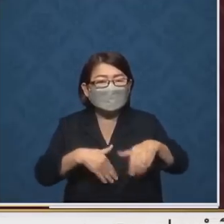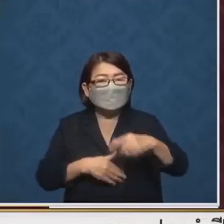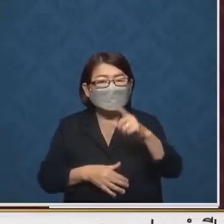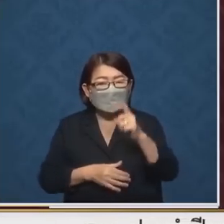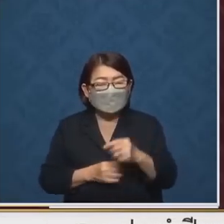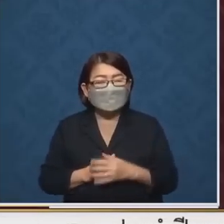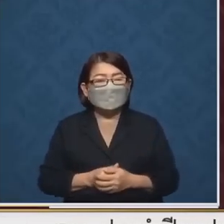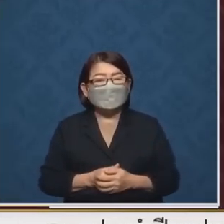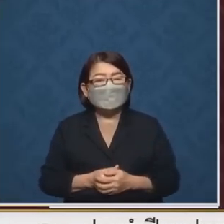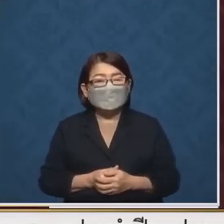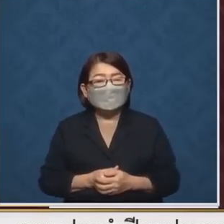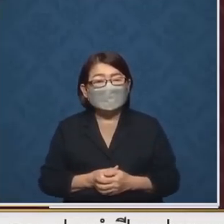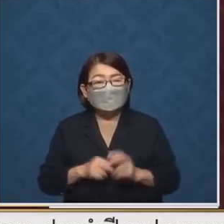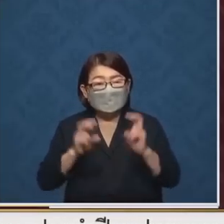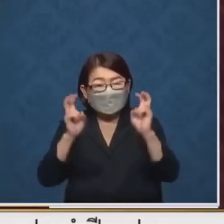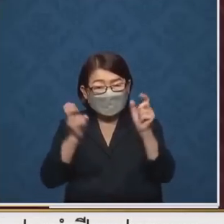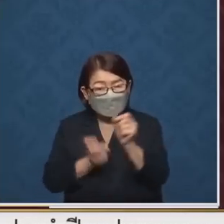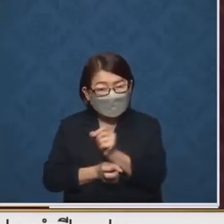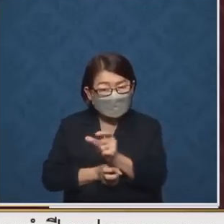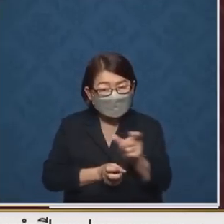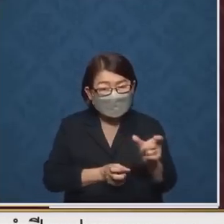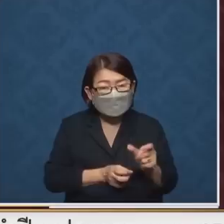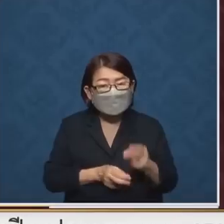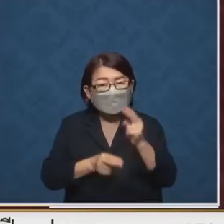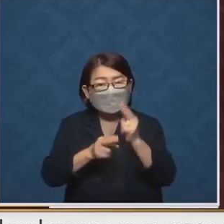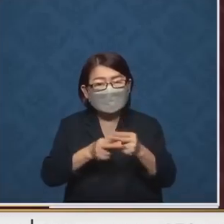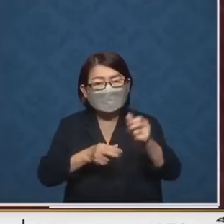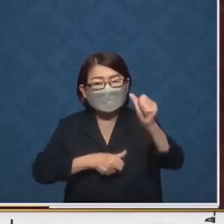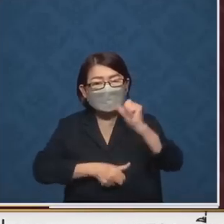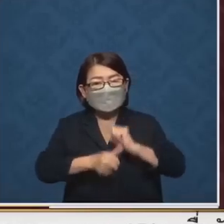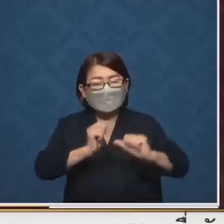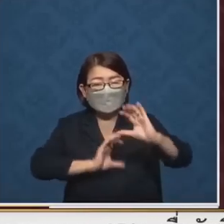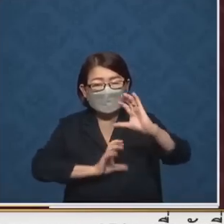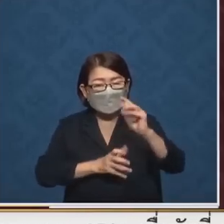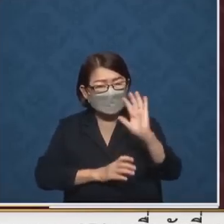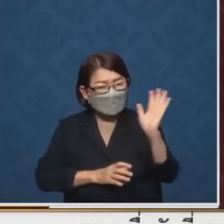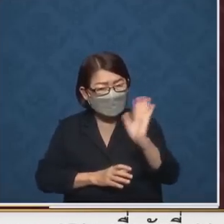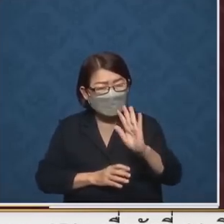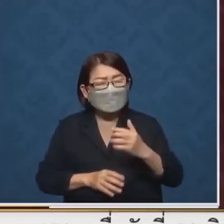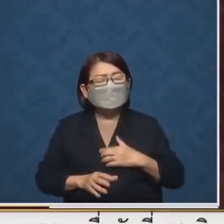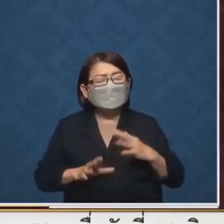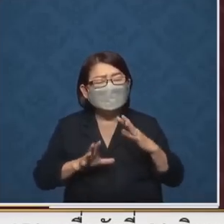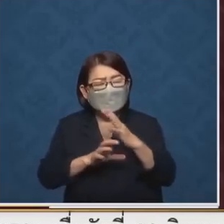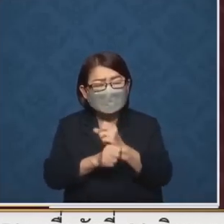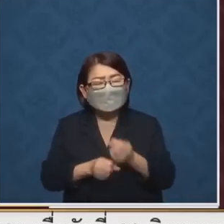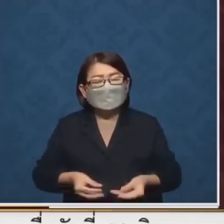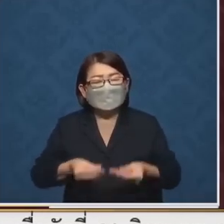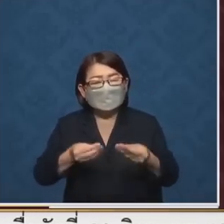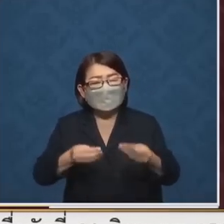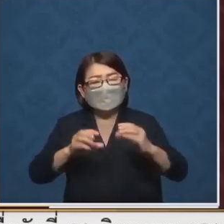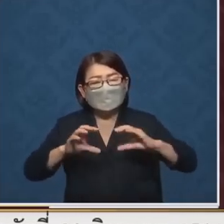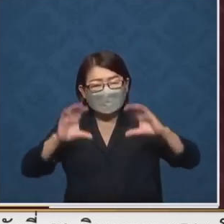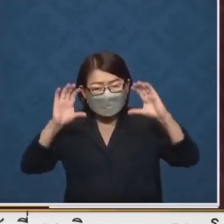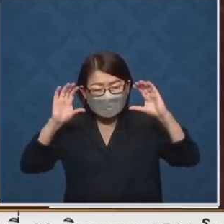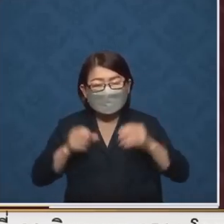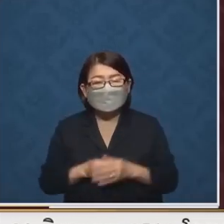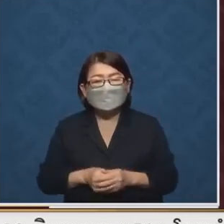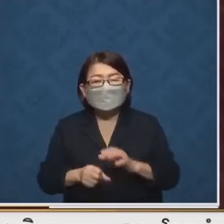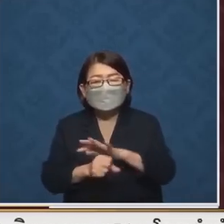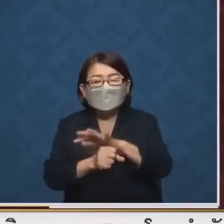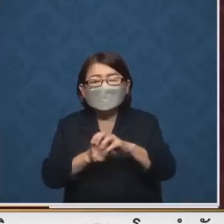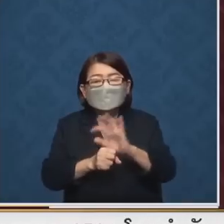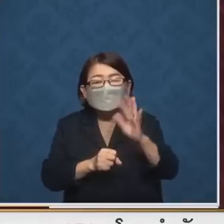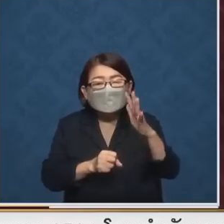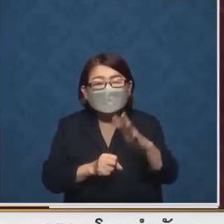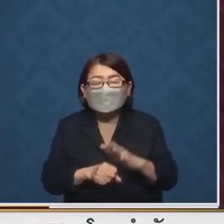ๆ ตรงประเด็ี้ไมใช่ชอหนังนะครันี่คือบทสรุปว่ารัฒบาลท่านไม่มีCOVIDท่านก็บริห